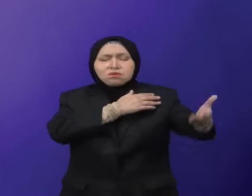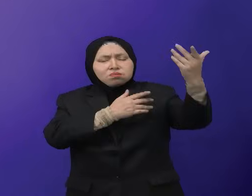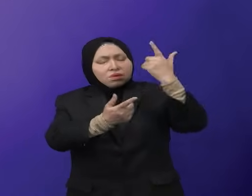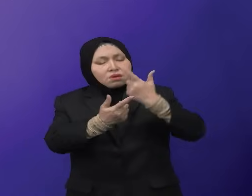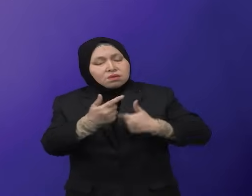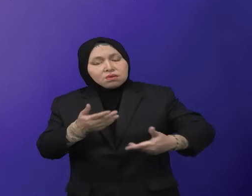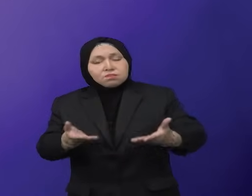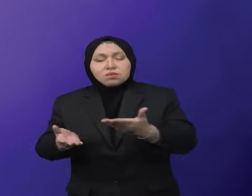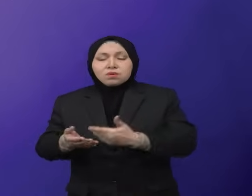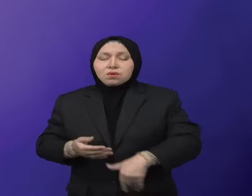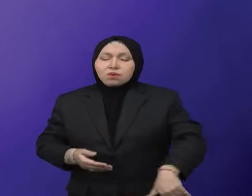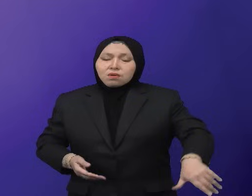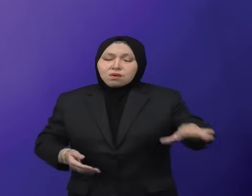عليكم